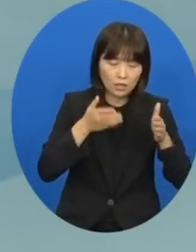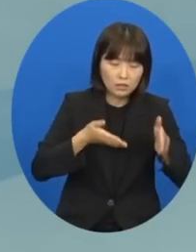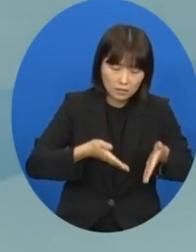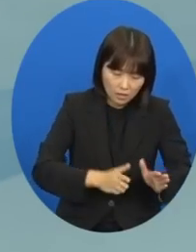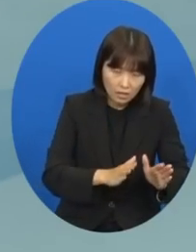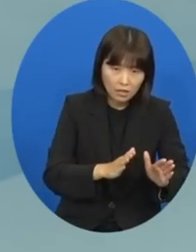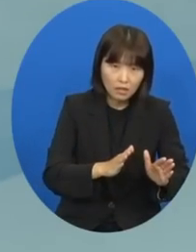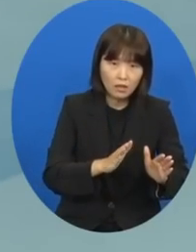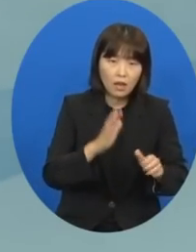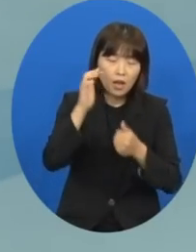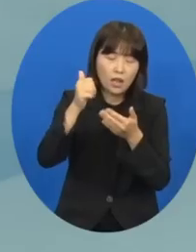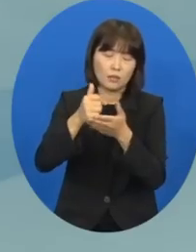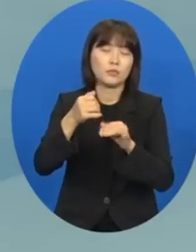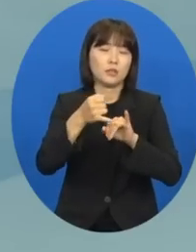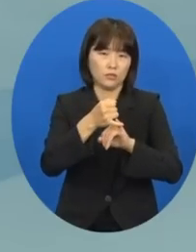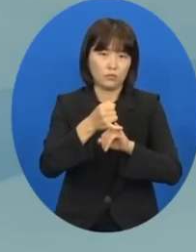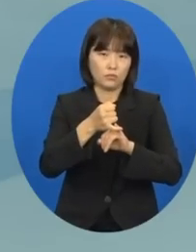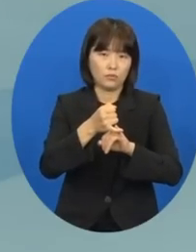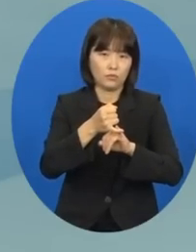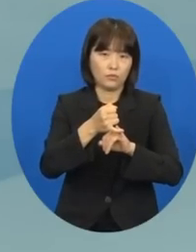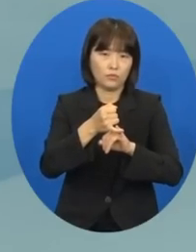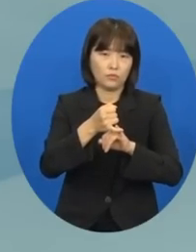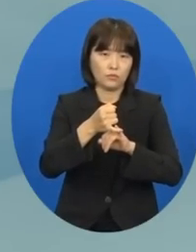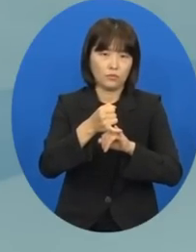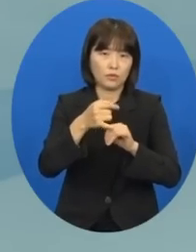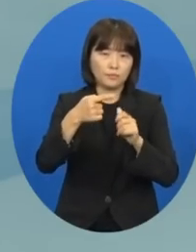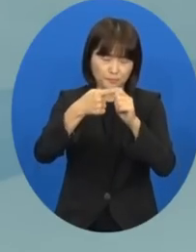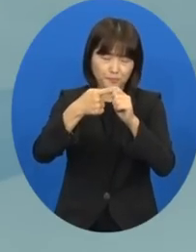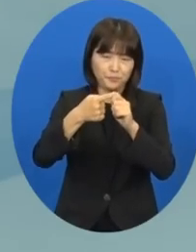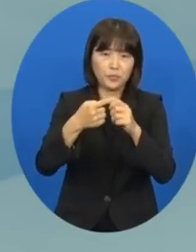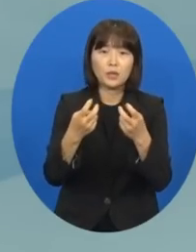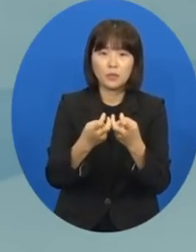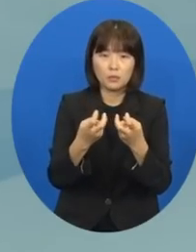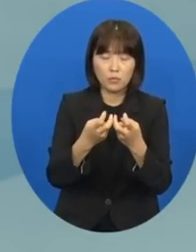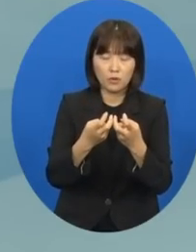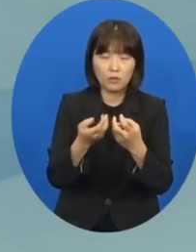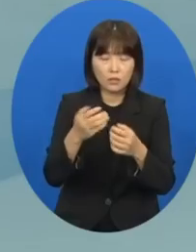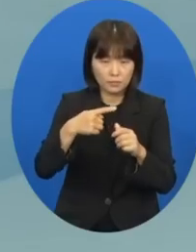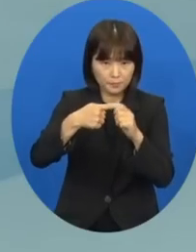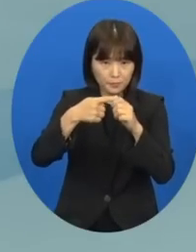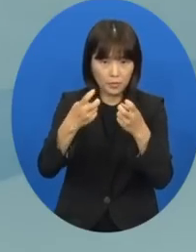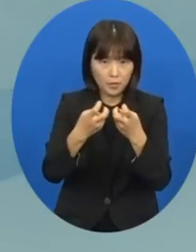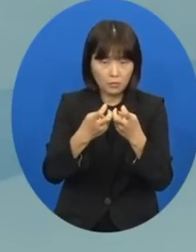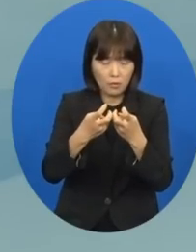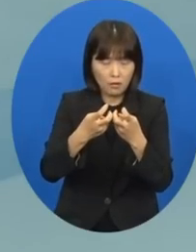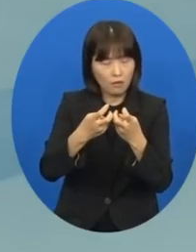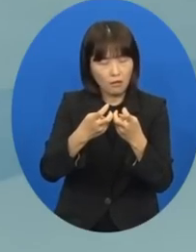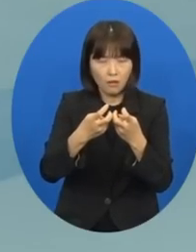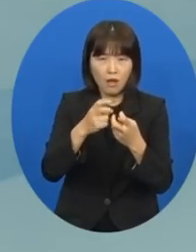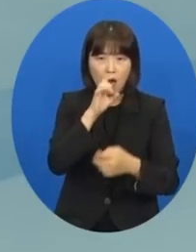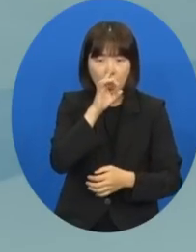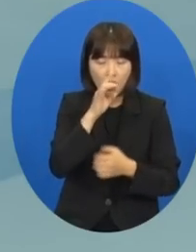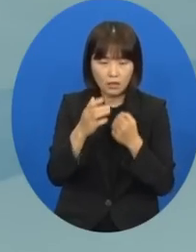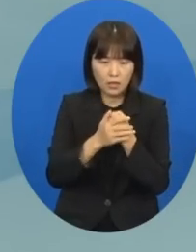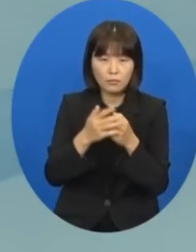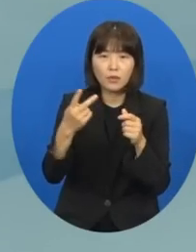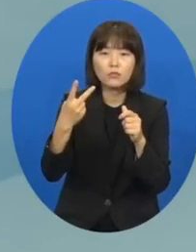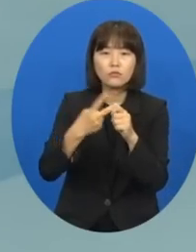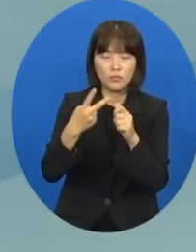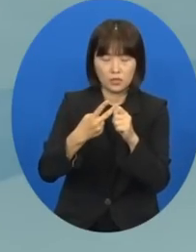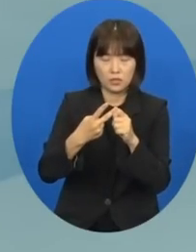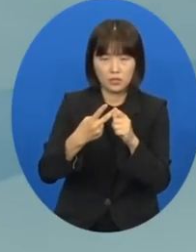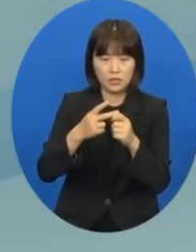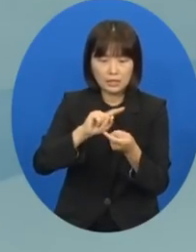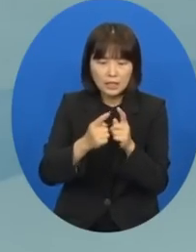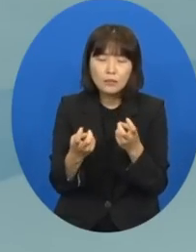최선이었습니다. 근데 최선이 이루어지지 않으니까 그 다음에 택할 수 있는 것은 뭐죠? 차선인 것이죠. 그러니까